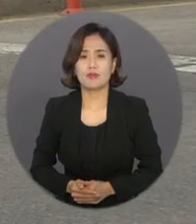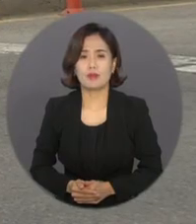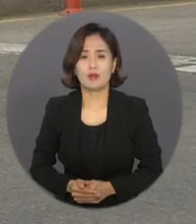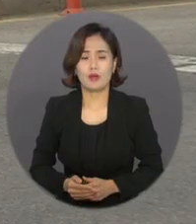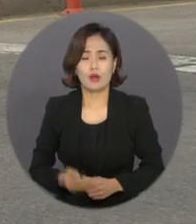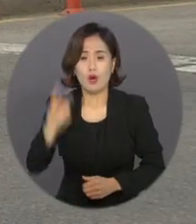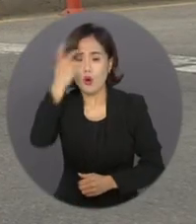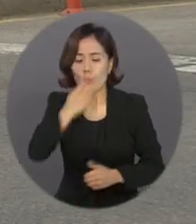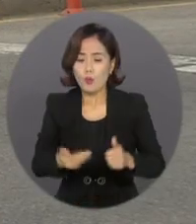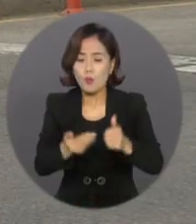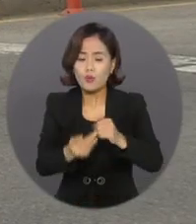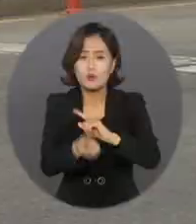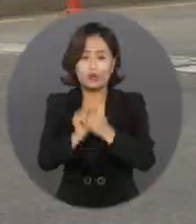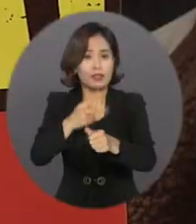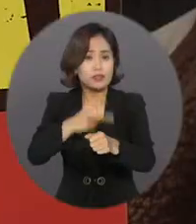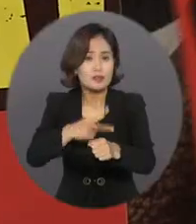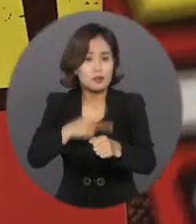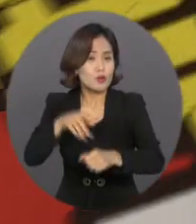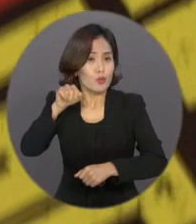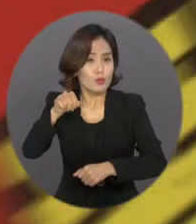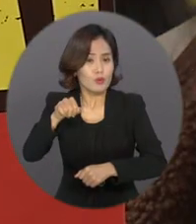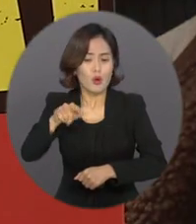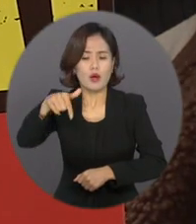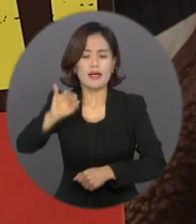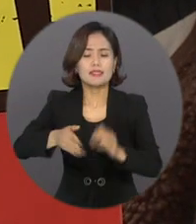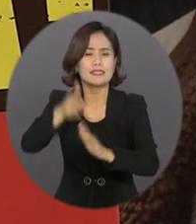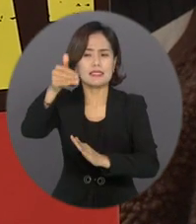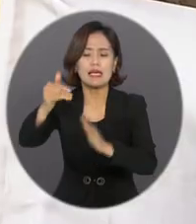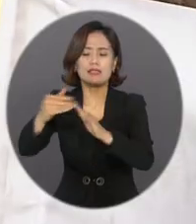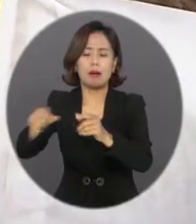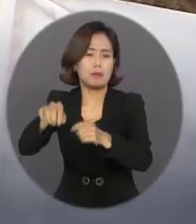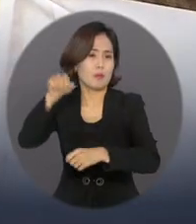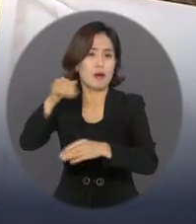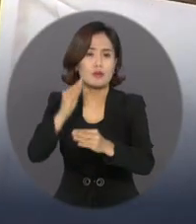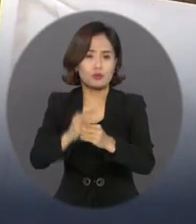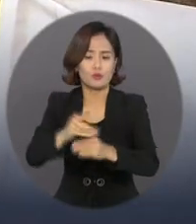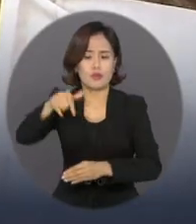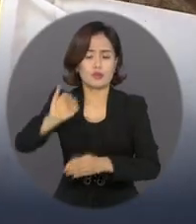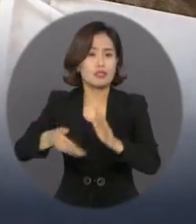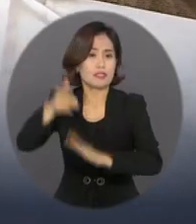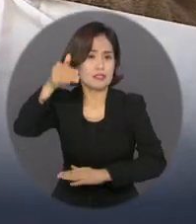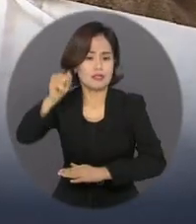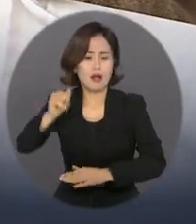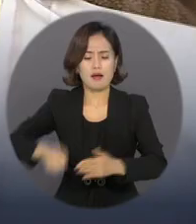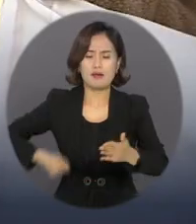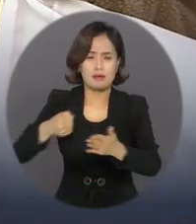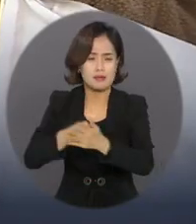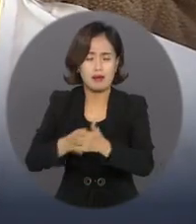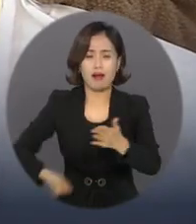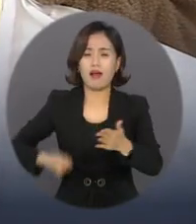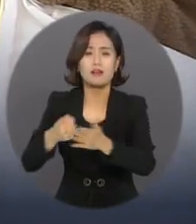보육 대체 교사들의 농성은 강기정 광주시장 자택 앞에서도 이어졌습니다. 강기정 시장, 결단하라!